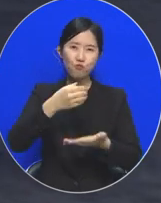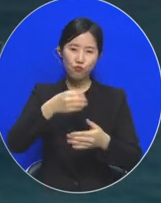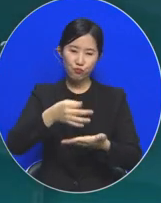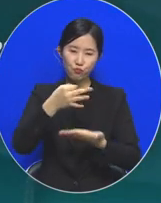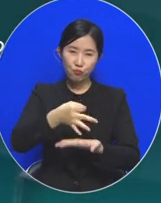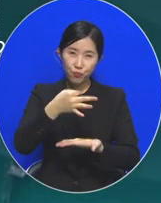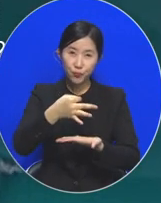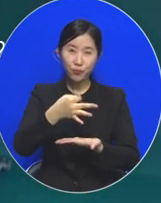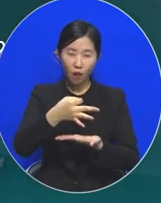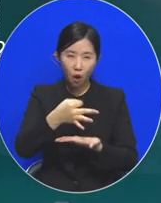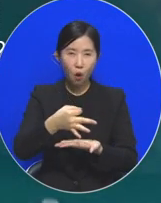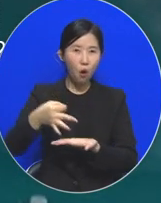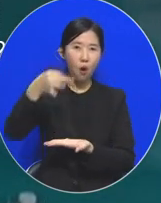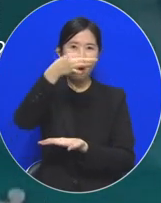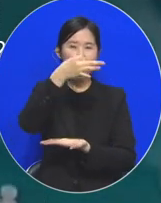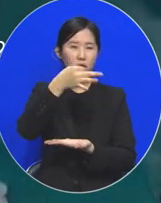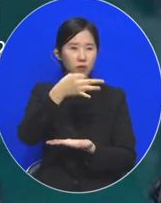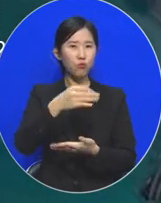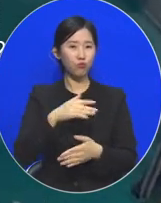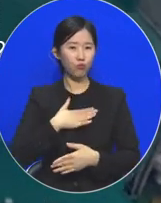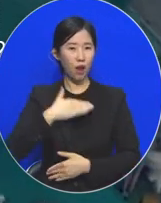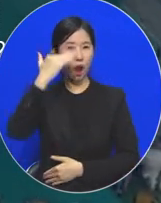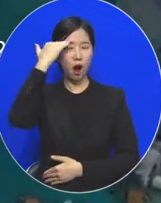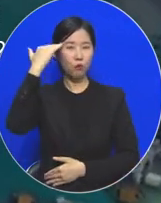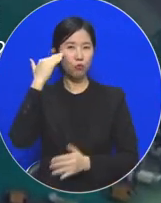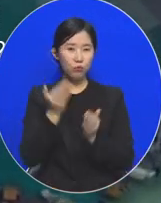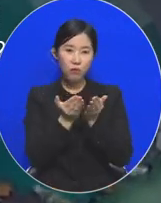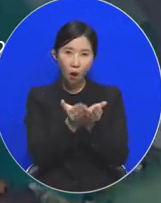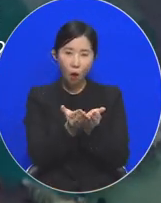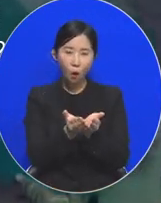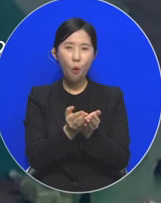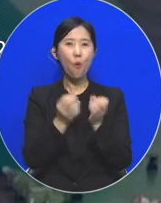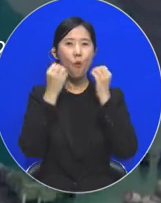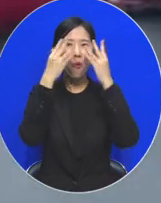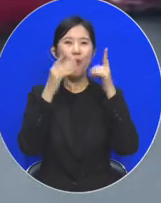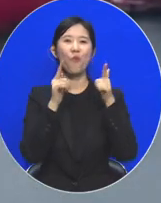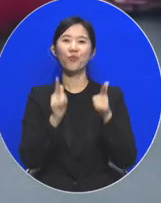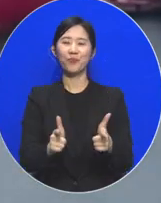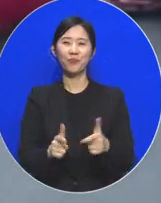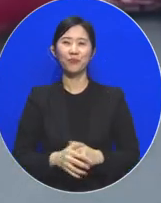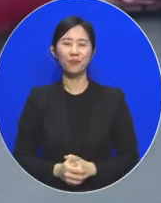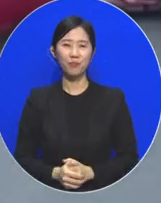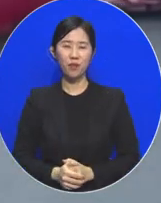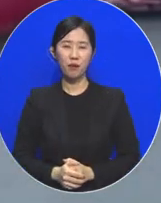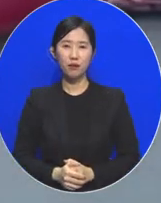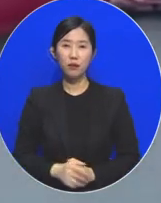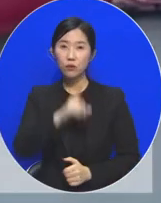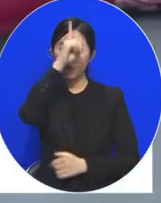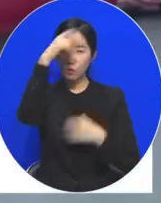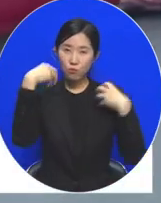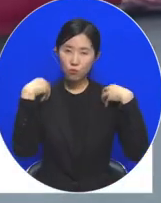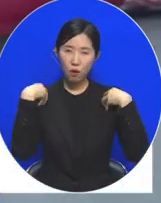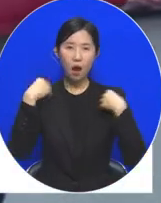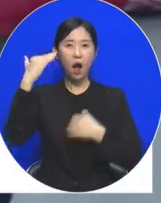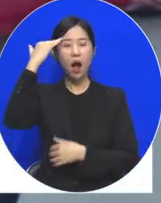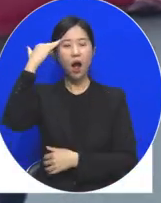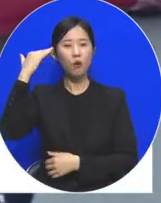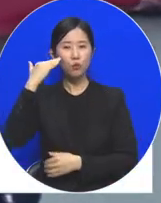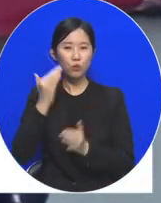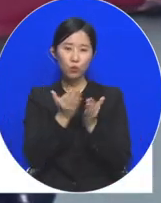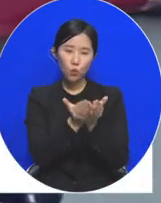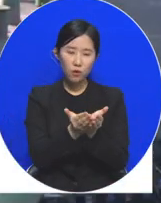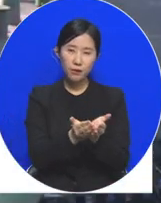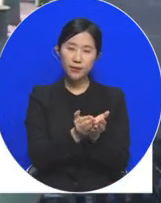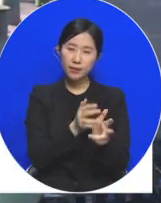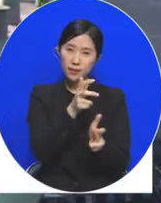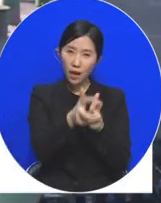비중이 점차 증가하면서 우리 조선 산업은 새로운 기회를 맡고 있습니다 정부가 국내 조선산업의 수주 확대와